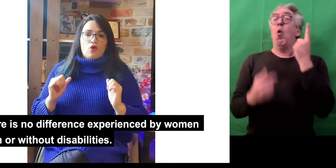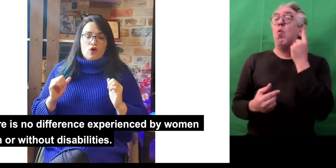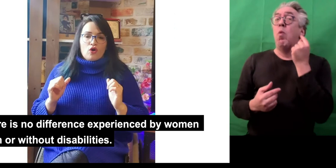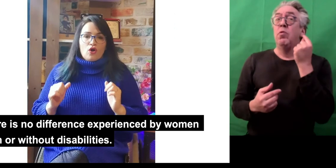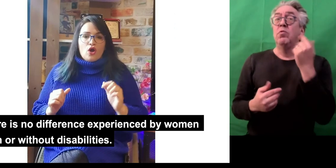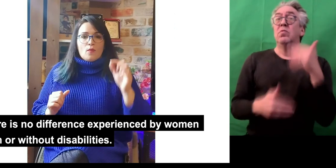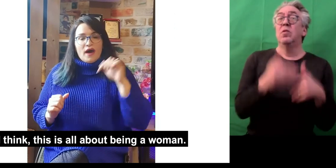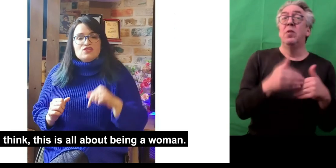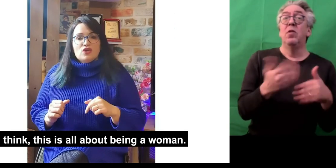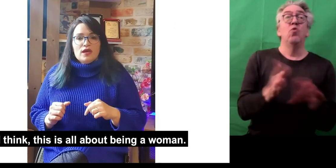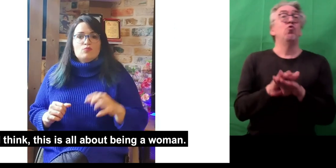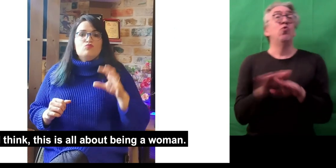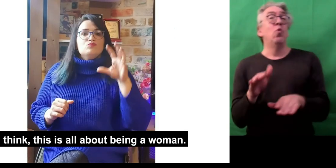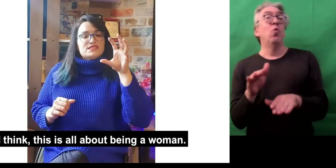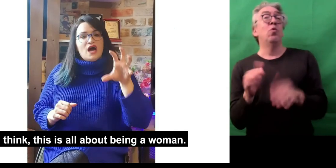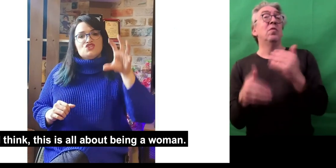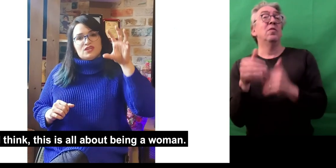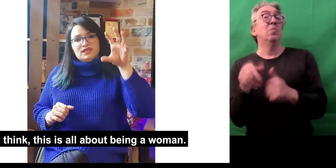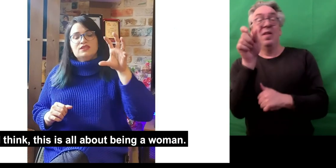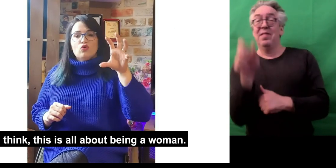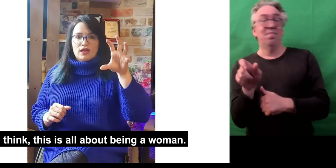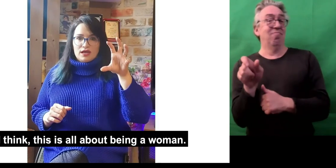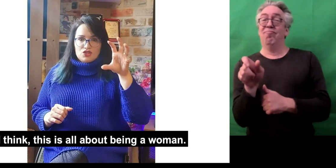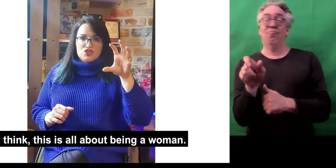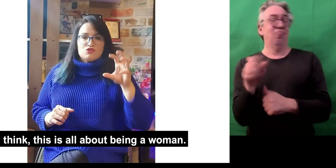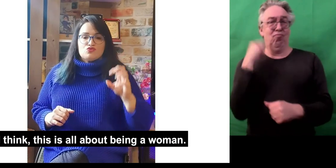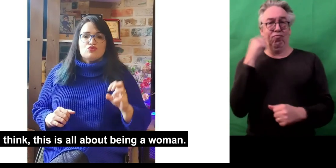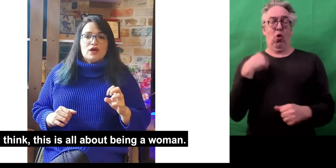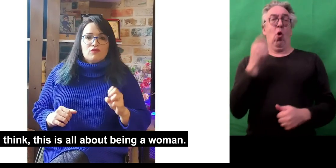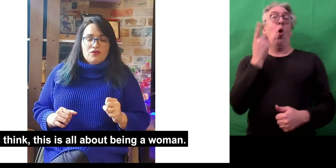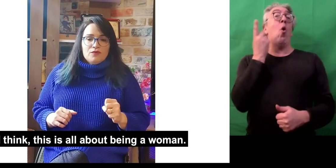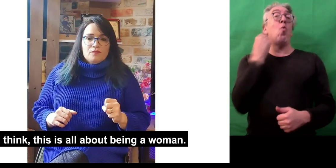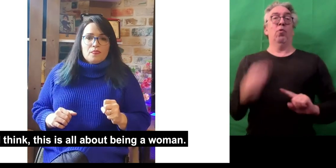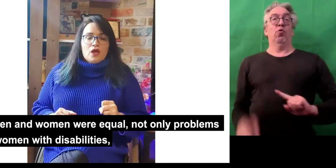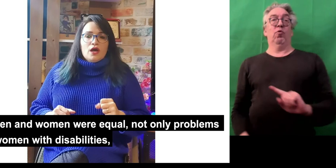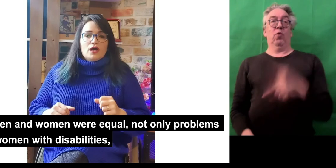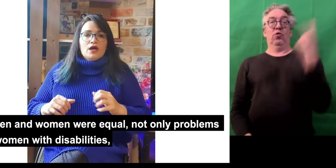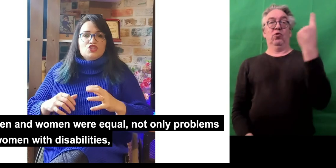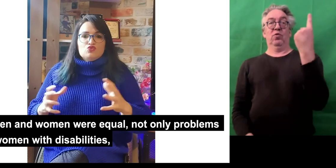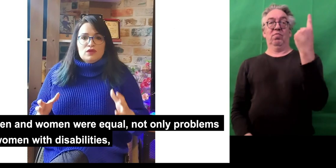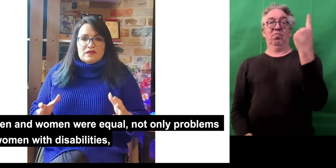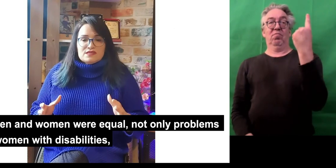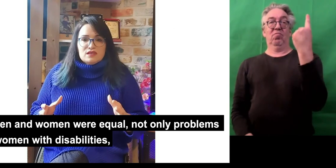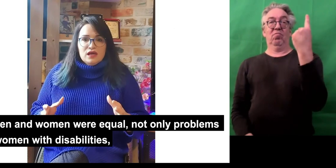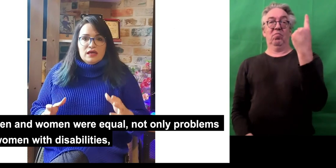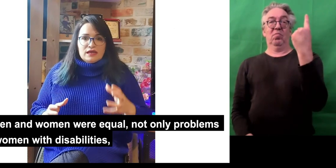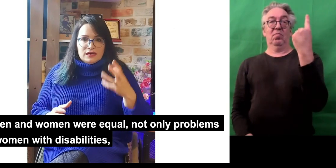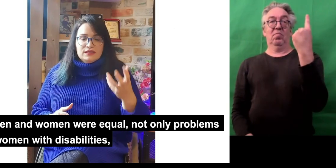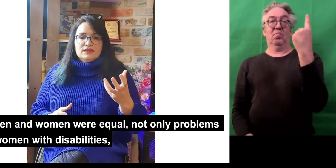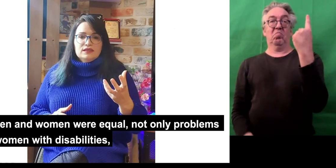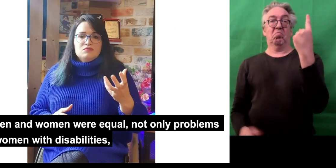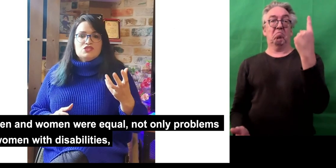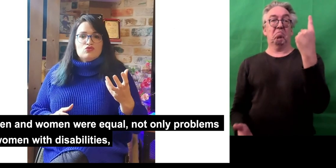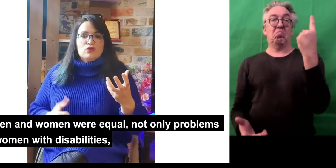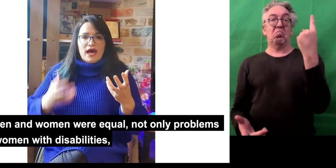bence yok. Bence sadece kadın olarak yaşadığımız sorunlar var. İş dünyasında